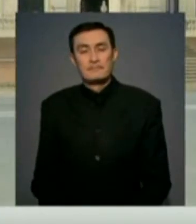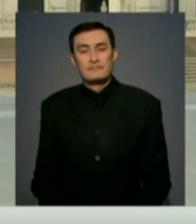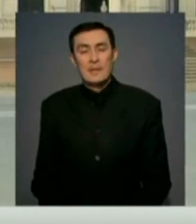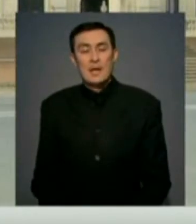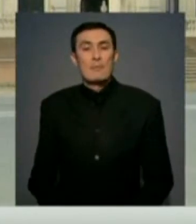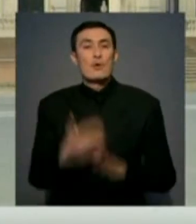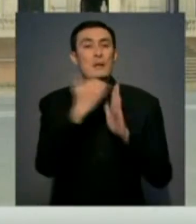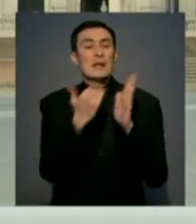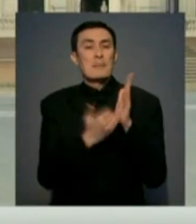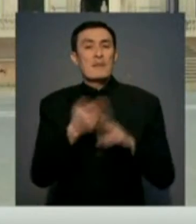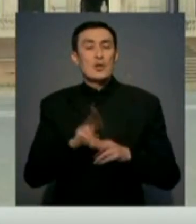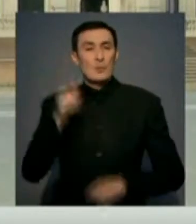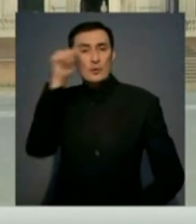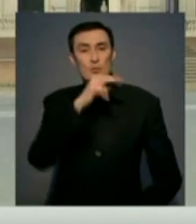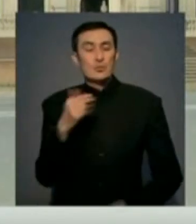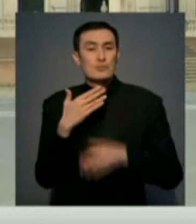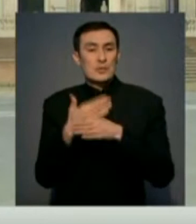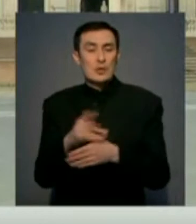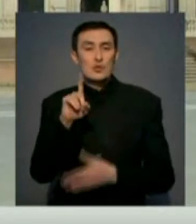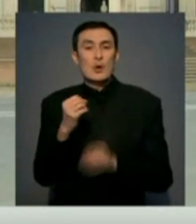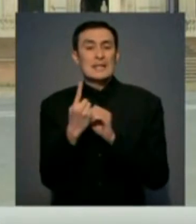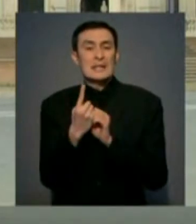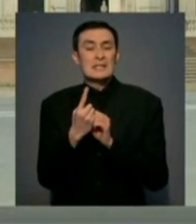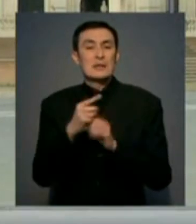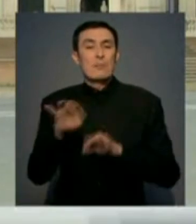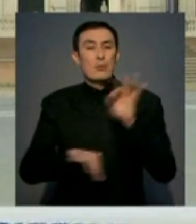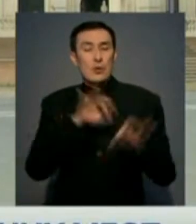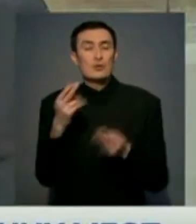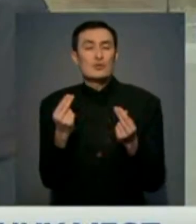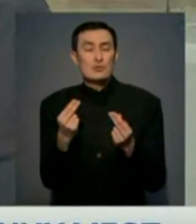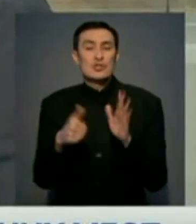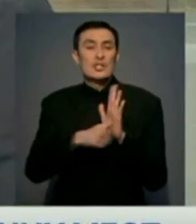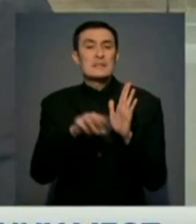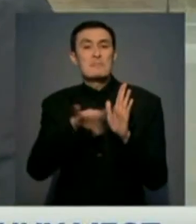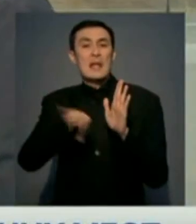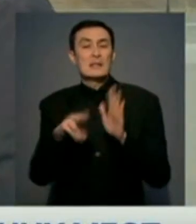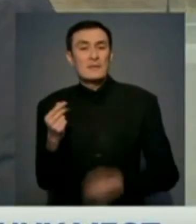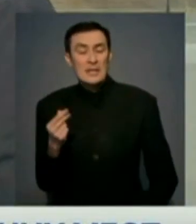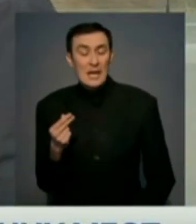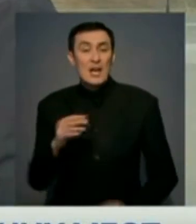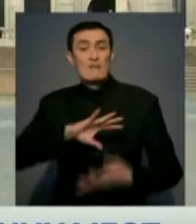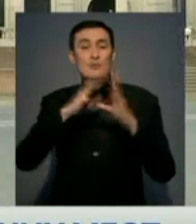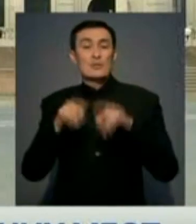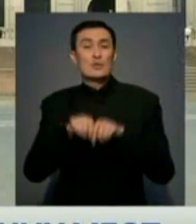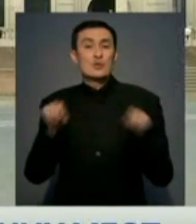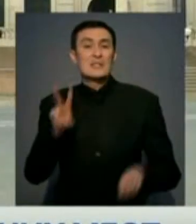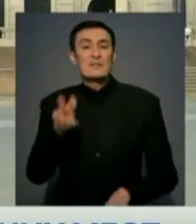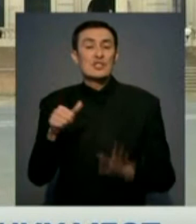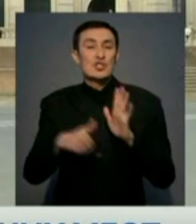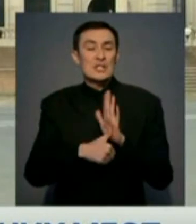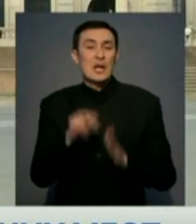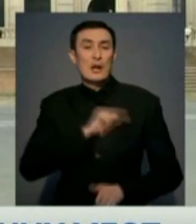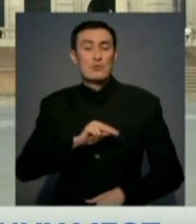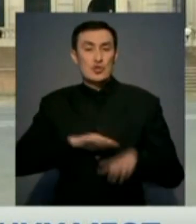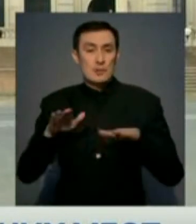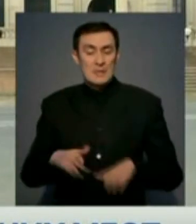По программе в этом году субсидировано 111 проектов на общую сумму 6 миллиардов тенге. В результате создано 206 рабочих